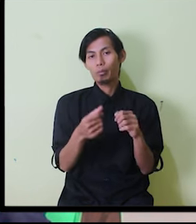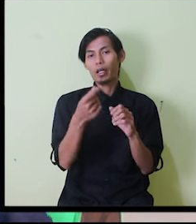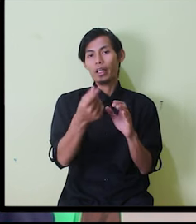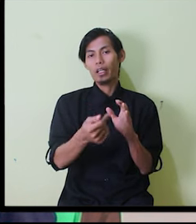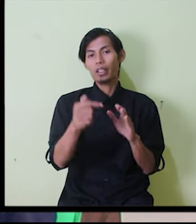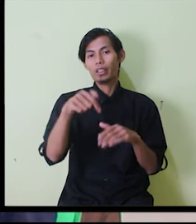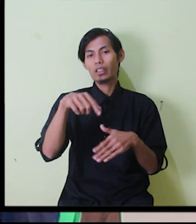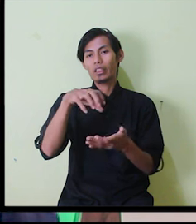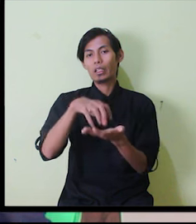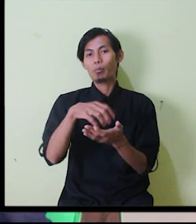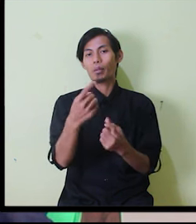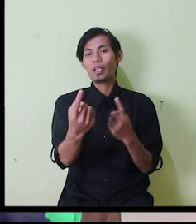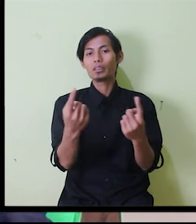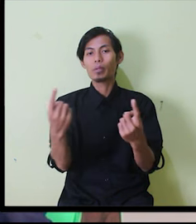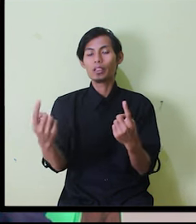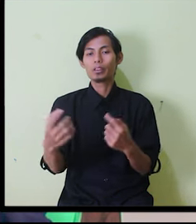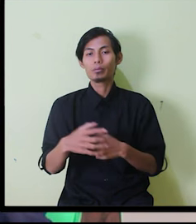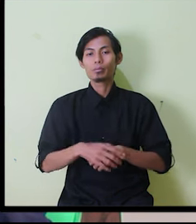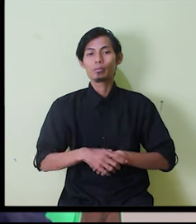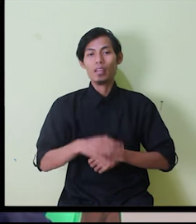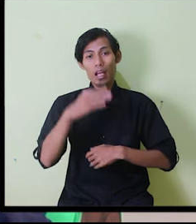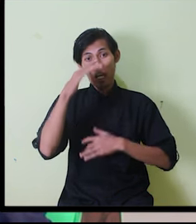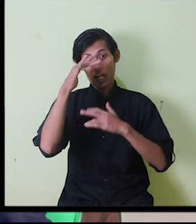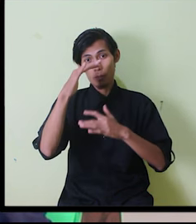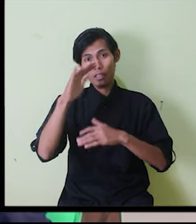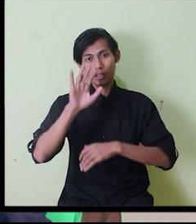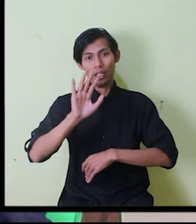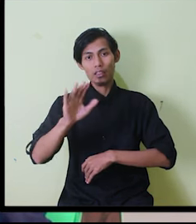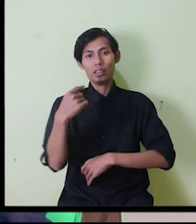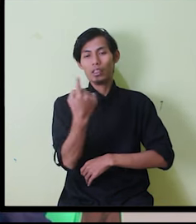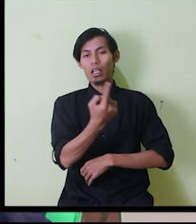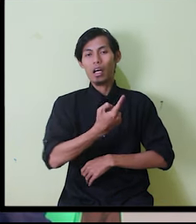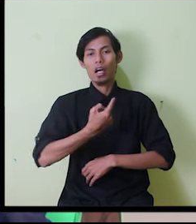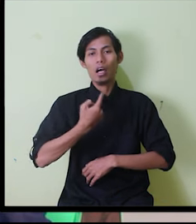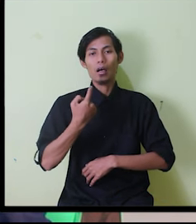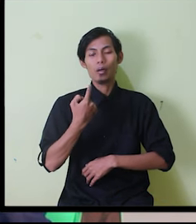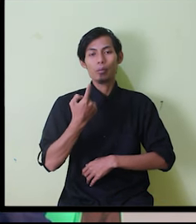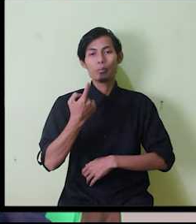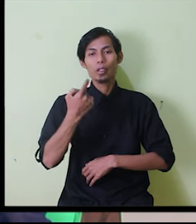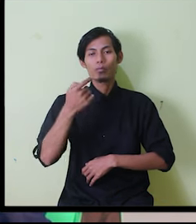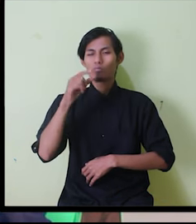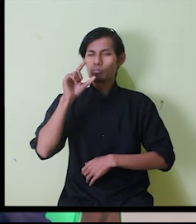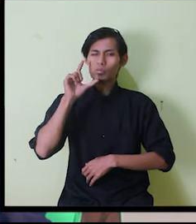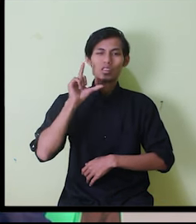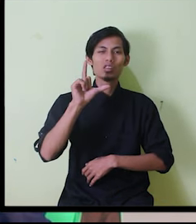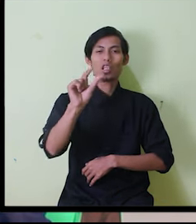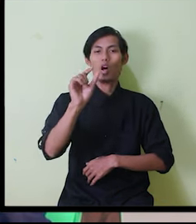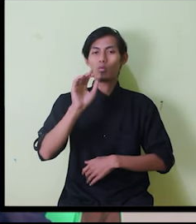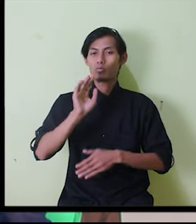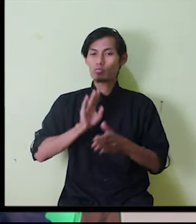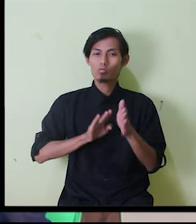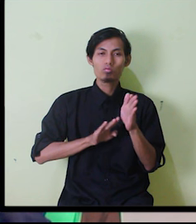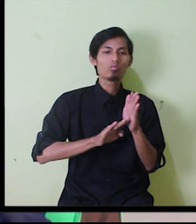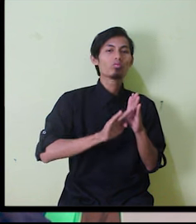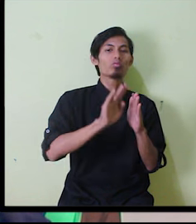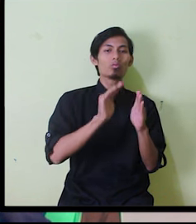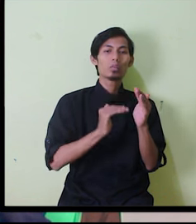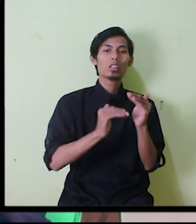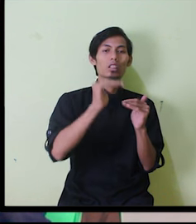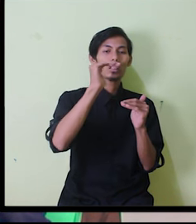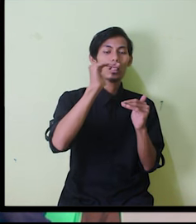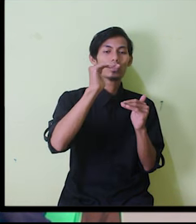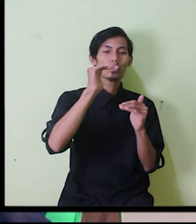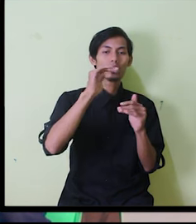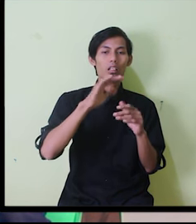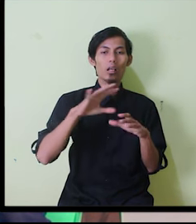loket pembayan ini di tempatnya mereka masing masing harapannya nanti mungkin kami akan jauh lebih meningkatkan